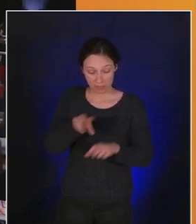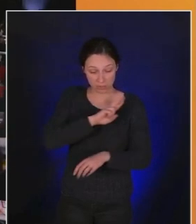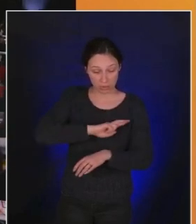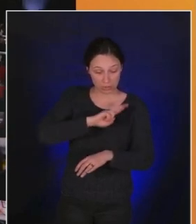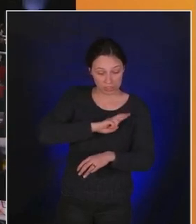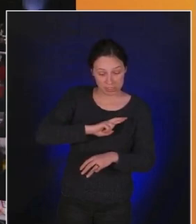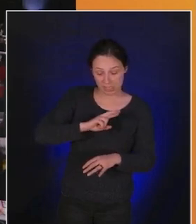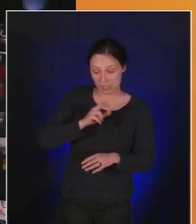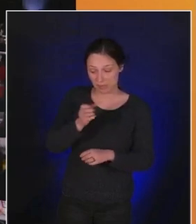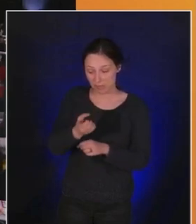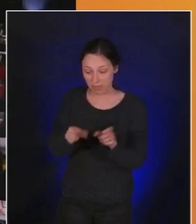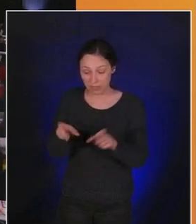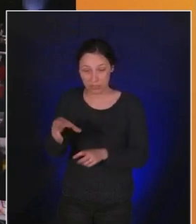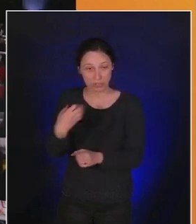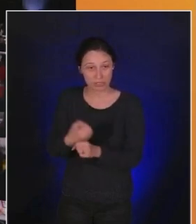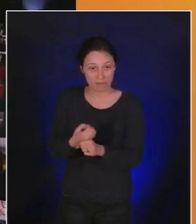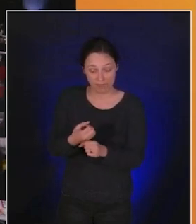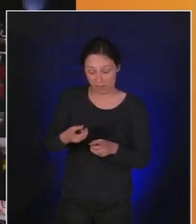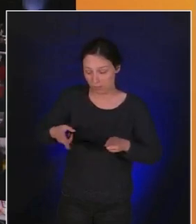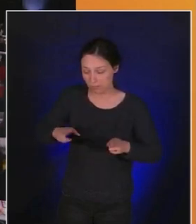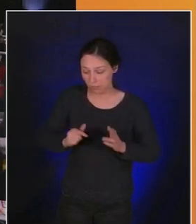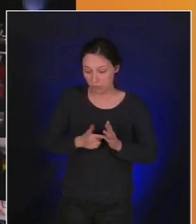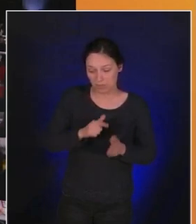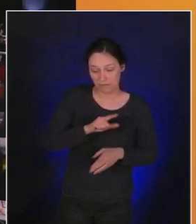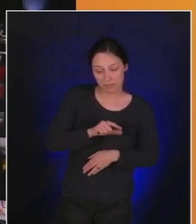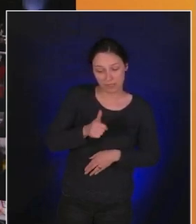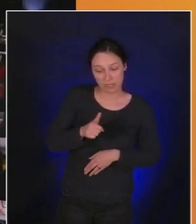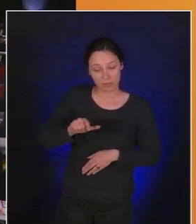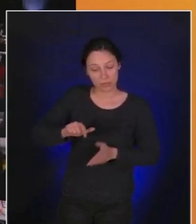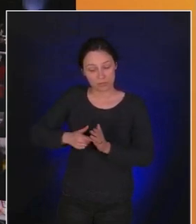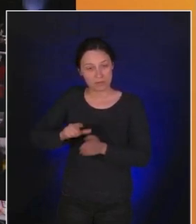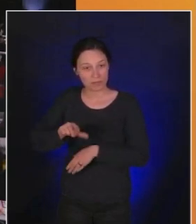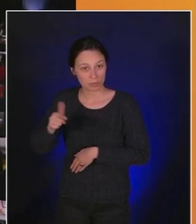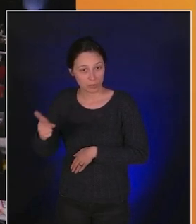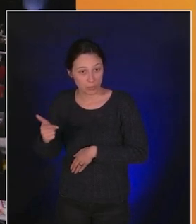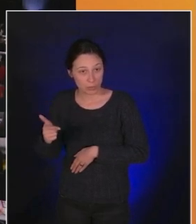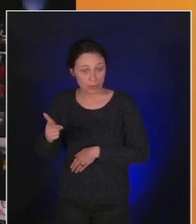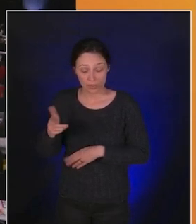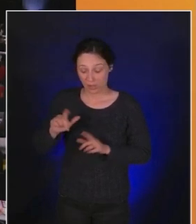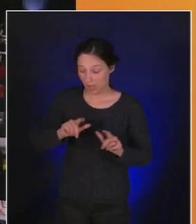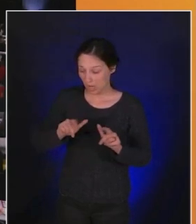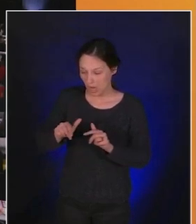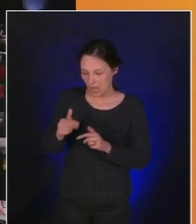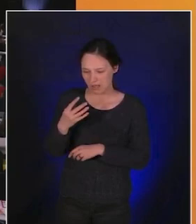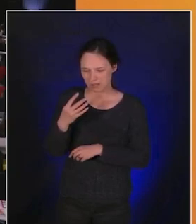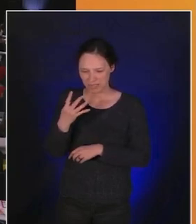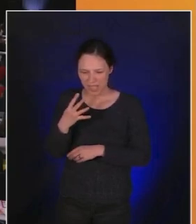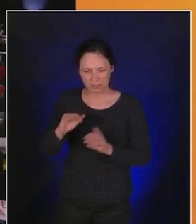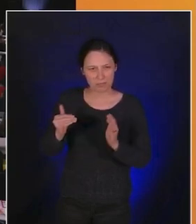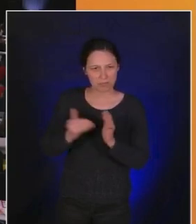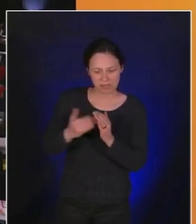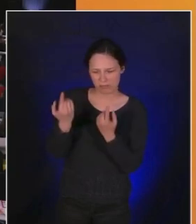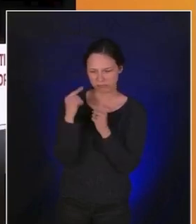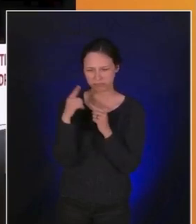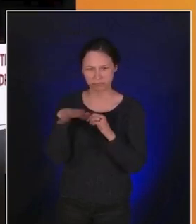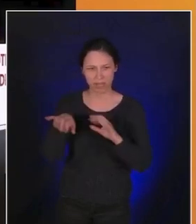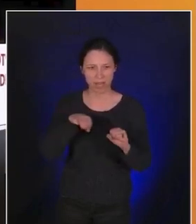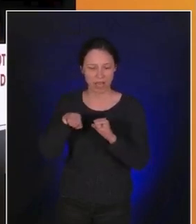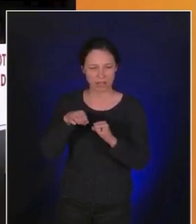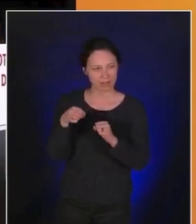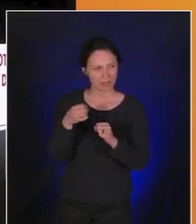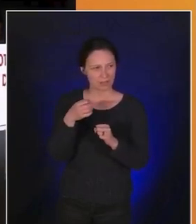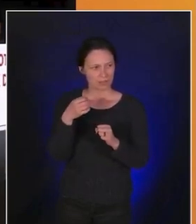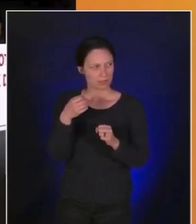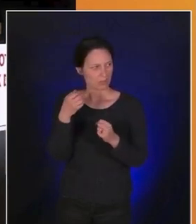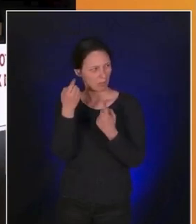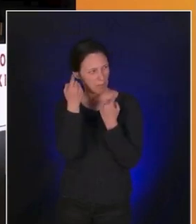2021-2022, avec plus de 4000 actions de protestation pour des revendications de subsistance, suivies de